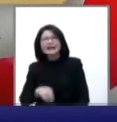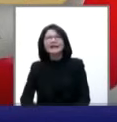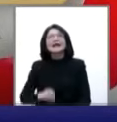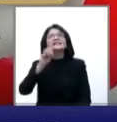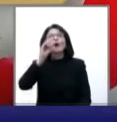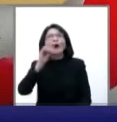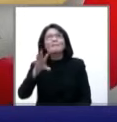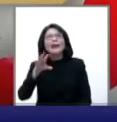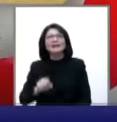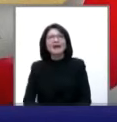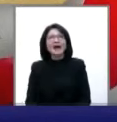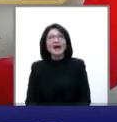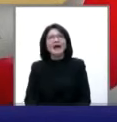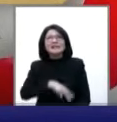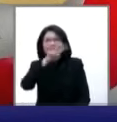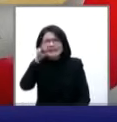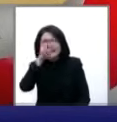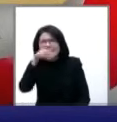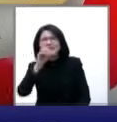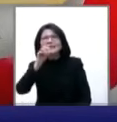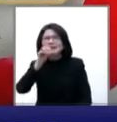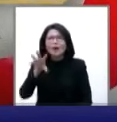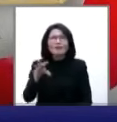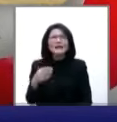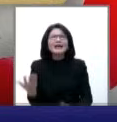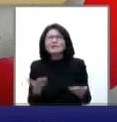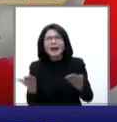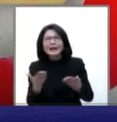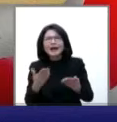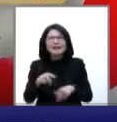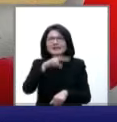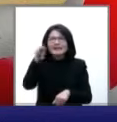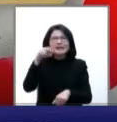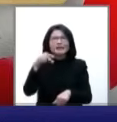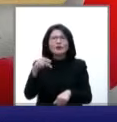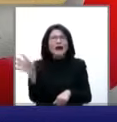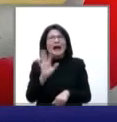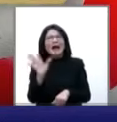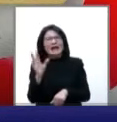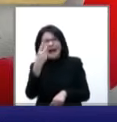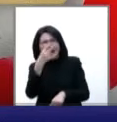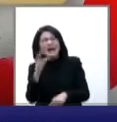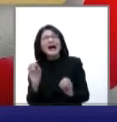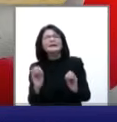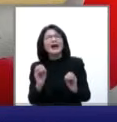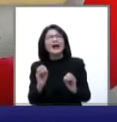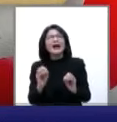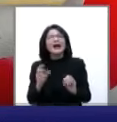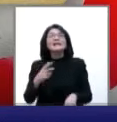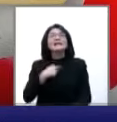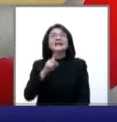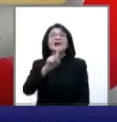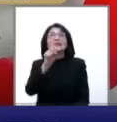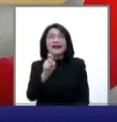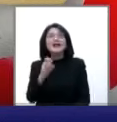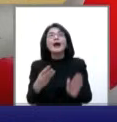dan gerakan-gerakan itu sangat melukai ada titik di mana yang itu kemudian membuat emosi dan sebagainya Itu kir nah ini yang menarik tadi